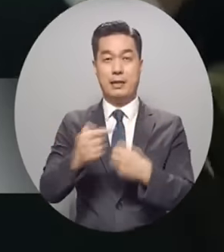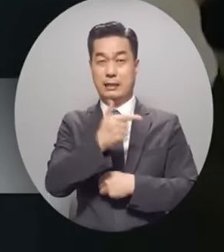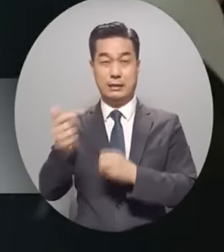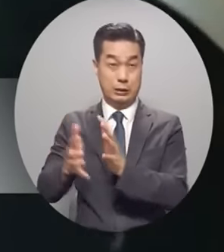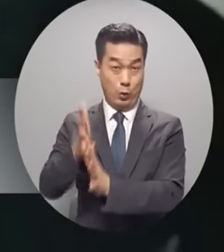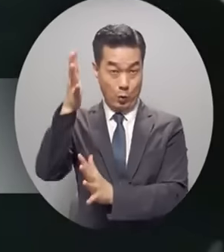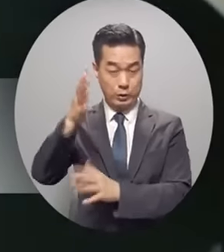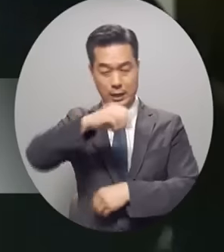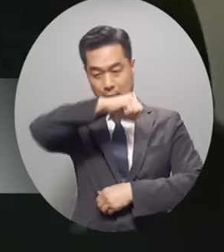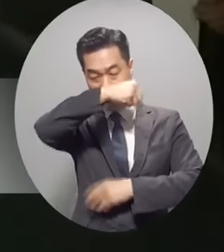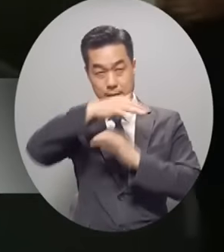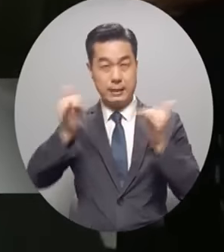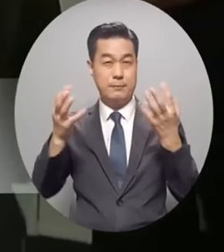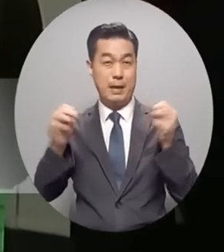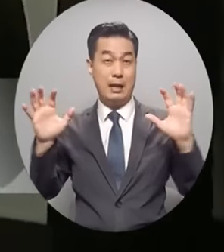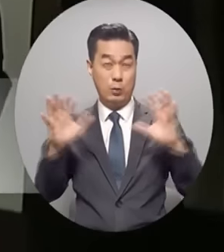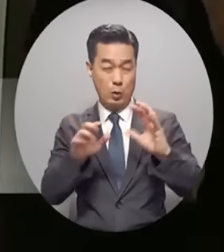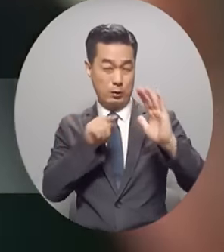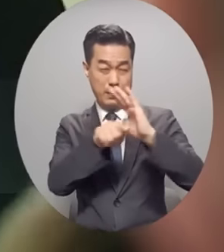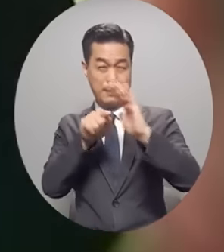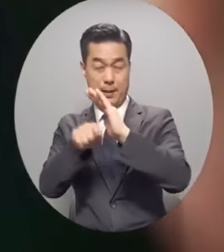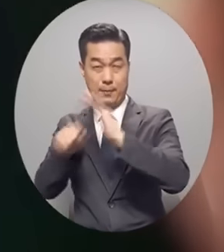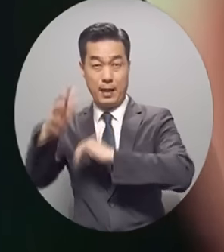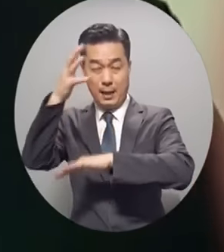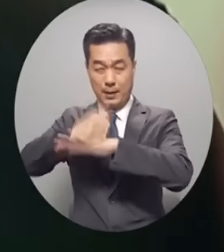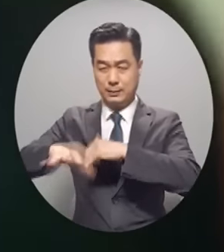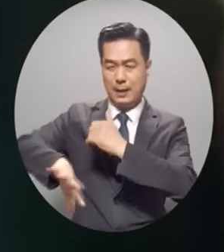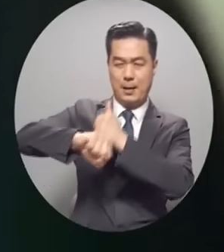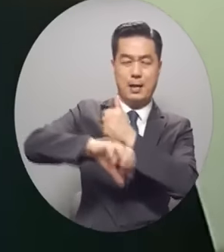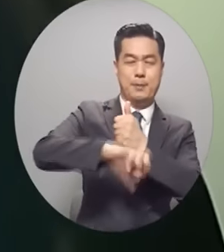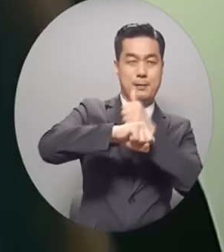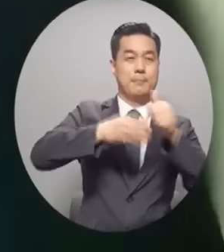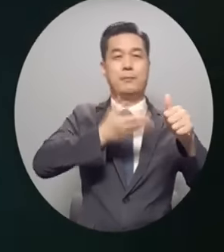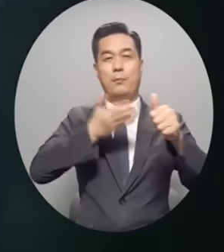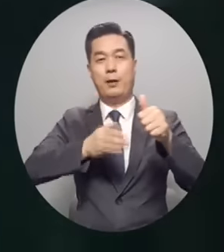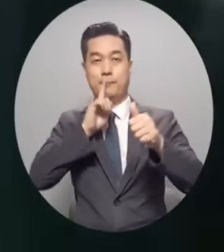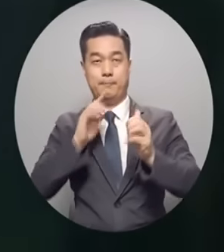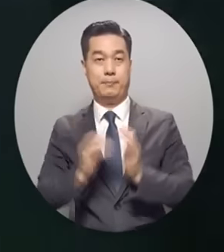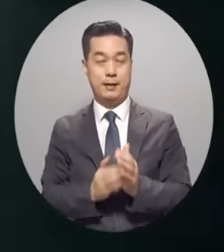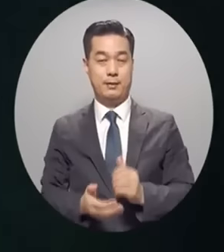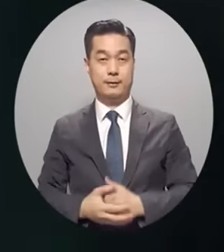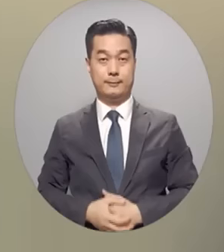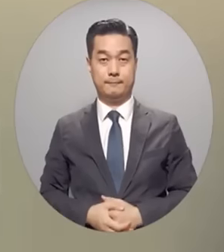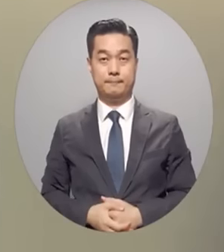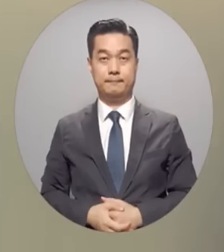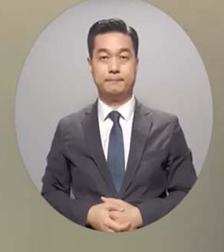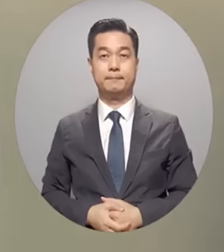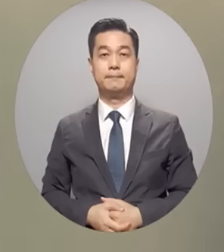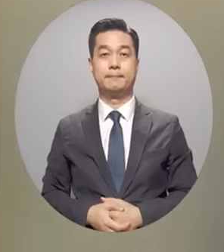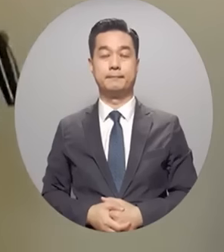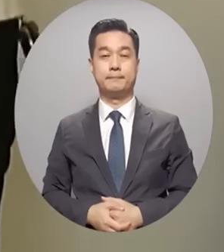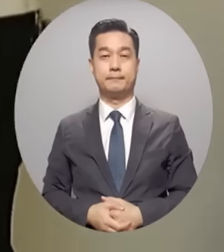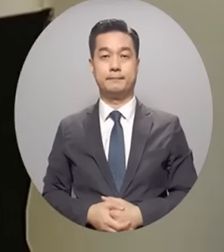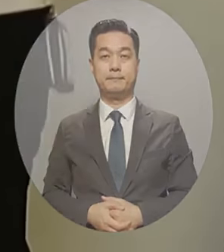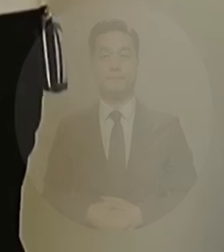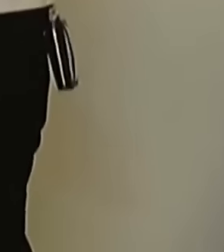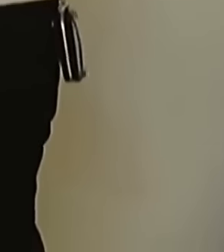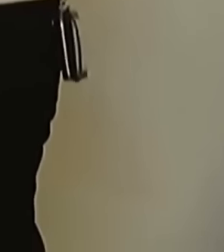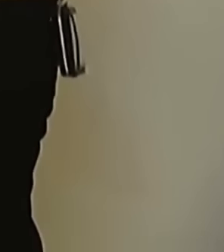흑인 유권자를 집중적으로 만나며 막판 결집을 호소했습니다. 뉴욕에서 MBC 뉴스 임경아입니다.